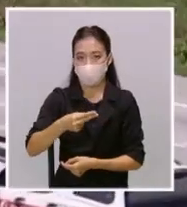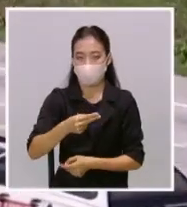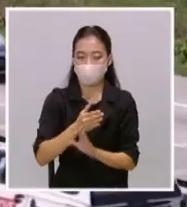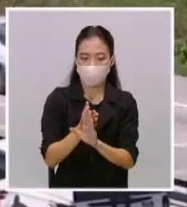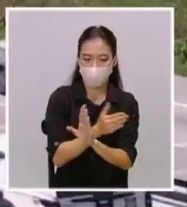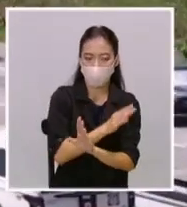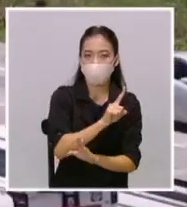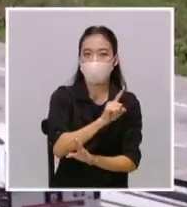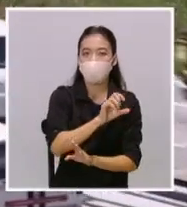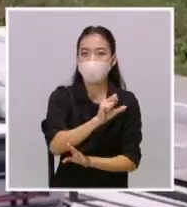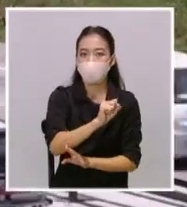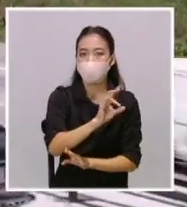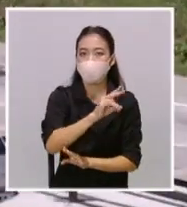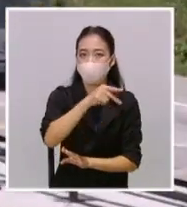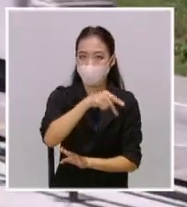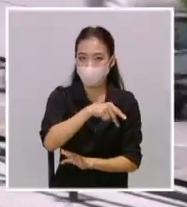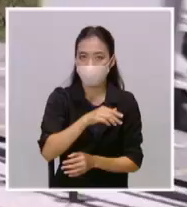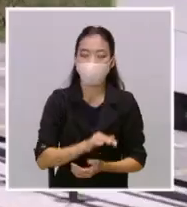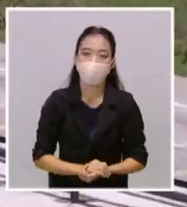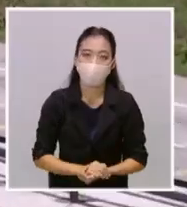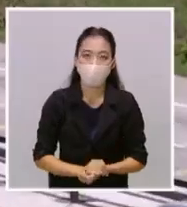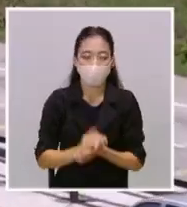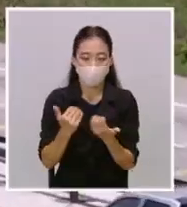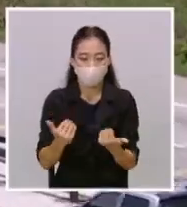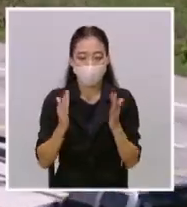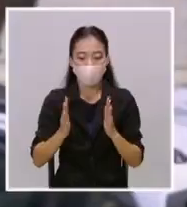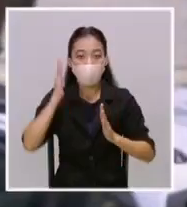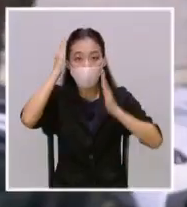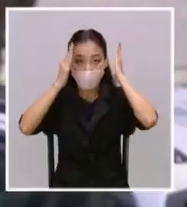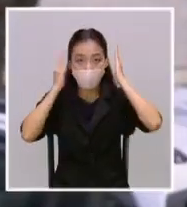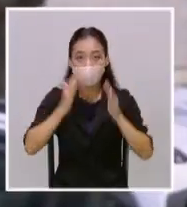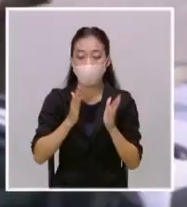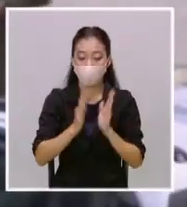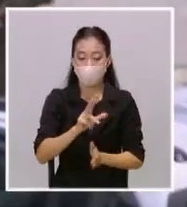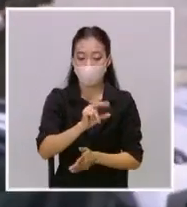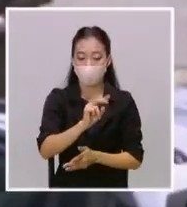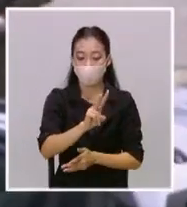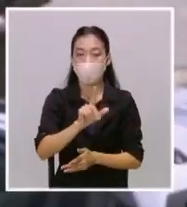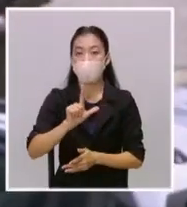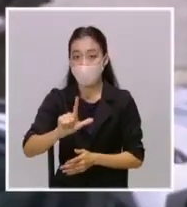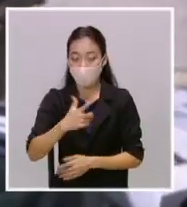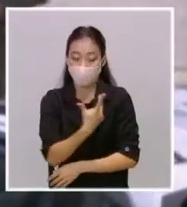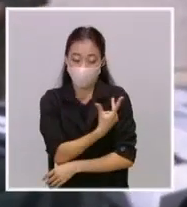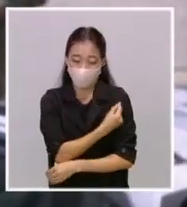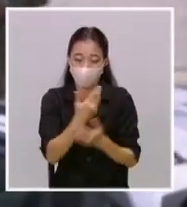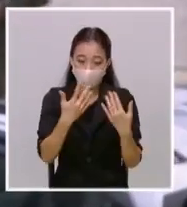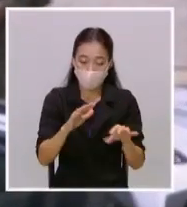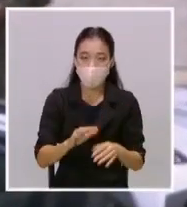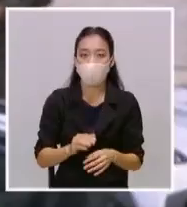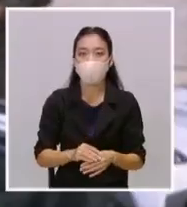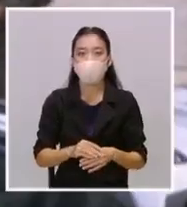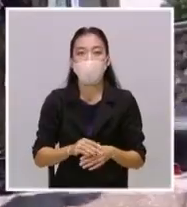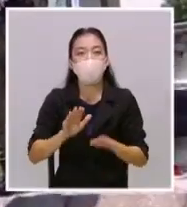107,000 โดสในปัจจุบันนี้ค่ะโดยชาวมาเลเซีย32ล้านคนตอนนี้ฉีดวัคซีนไปแล้วเกือบร้อยละ6